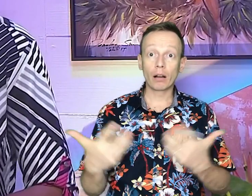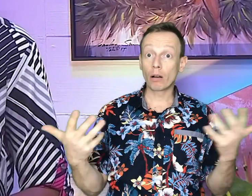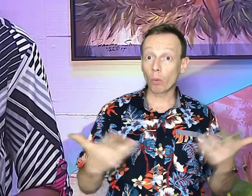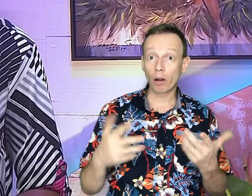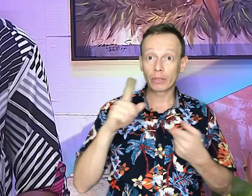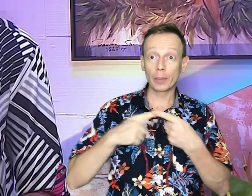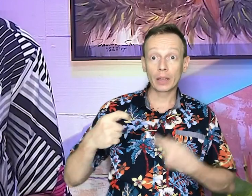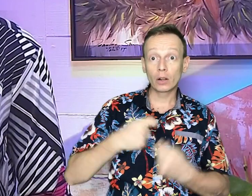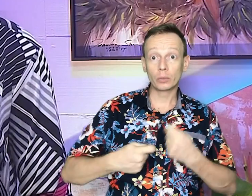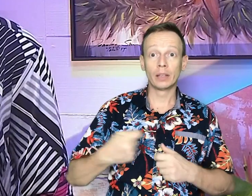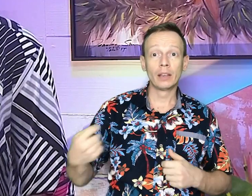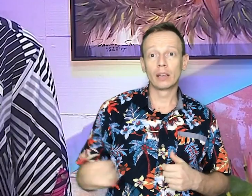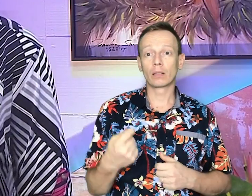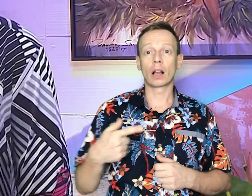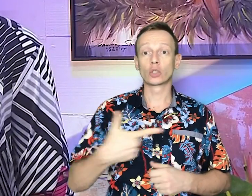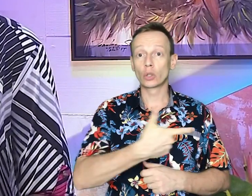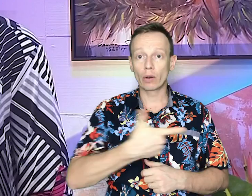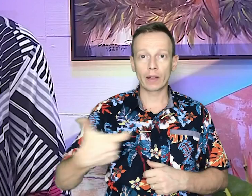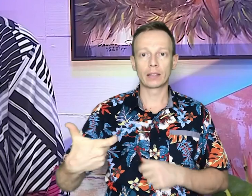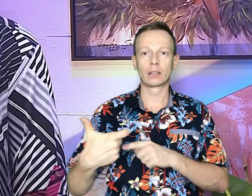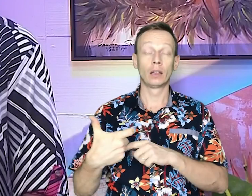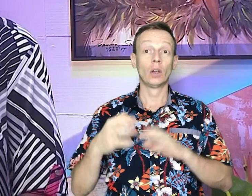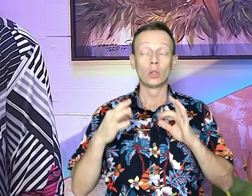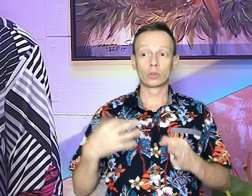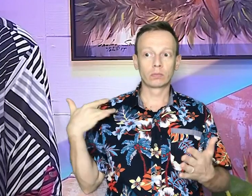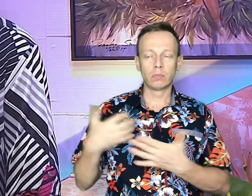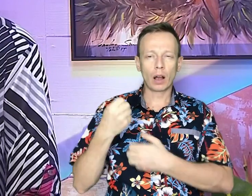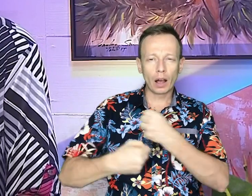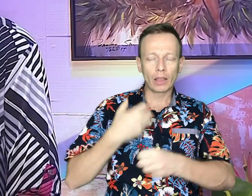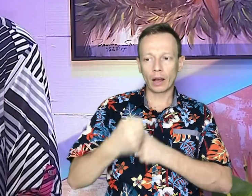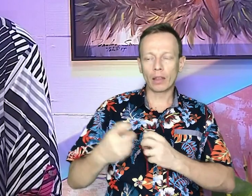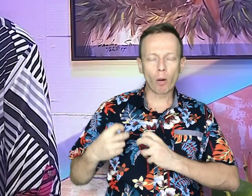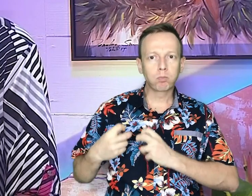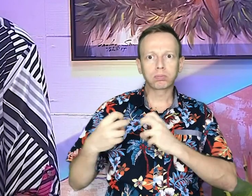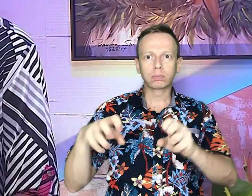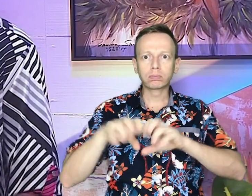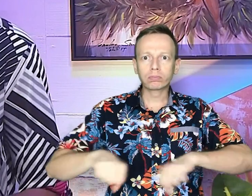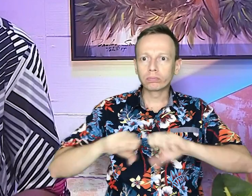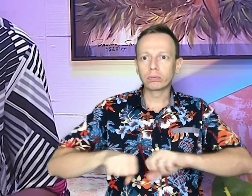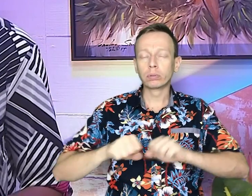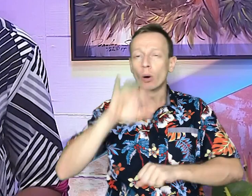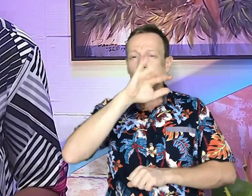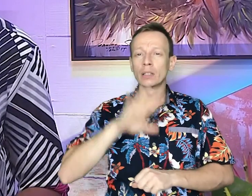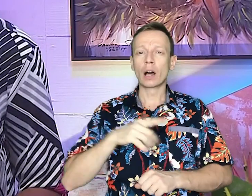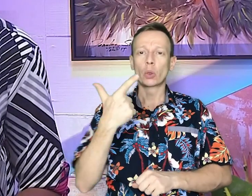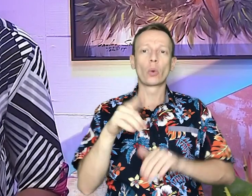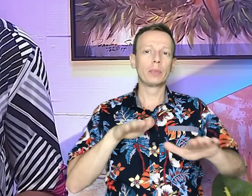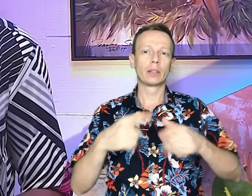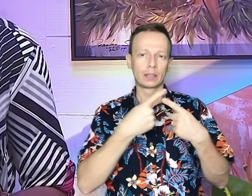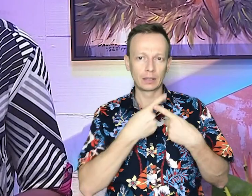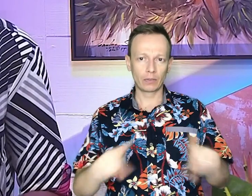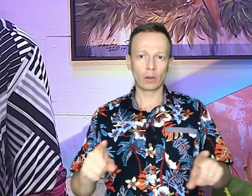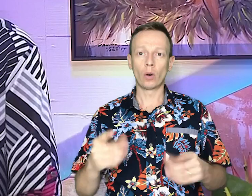En quelques années, sa production a triplé. En Polynésie, il existe 2 manières d'élevage, celui de la cage lagonaire